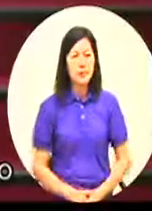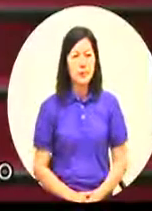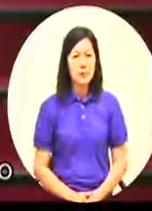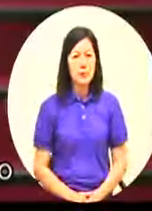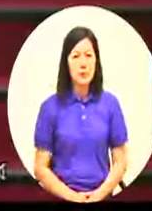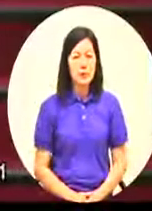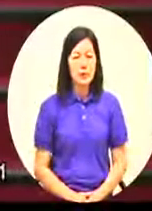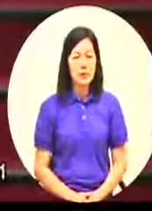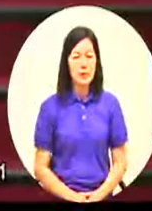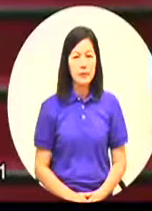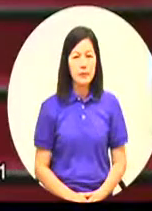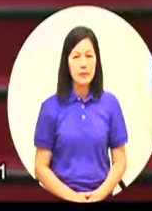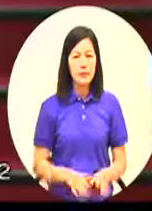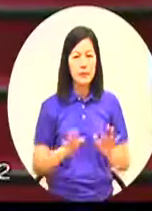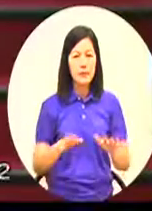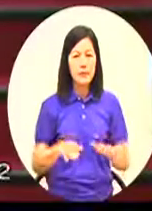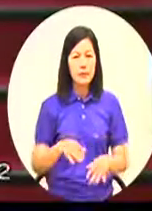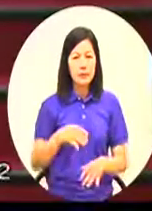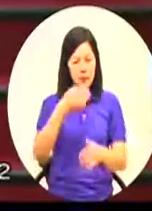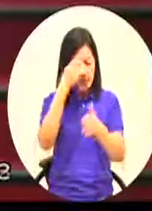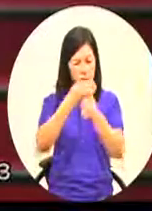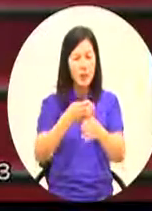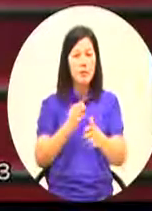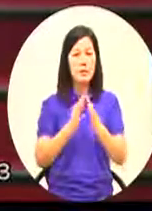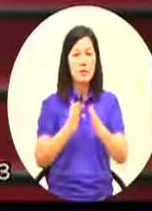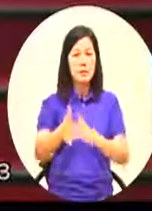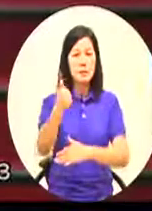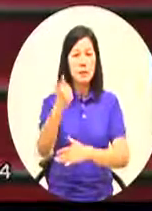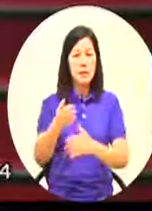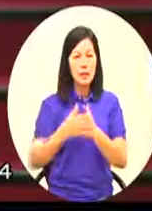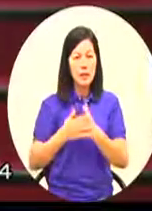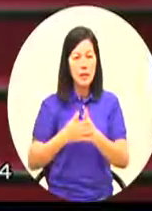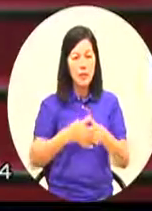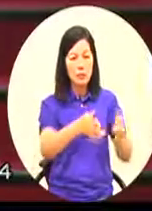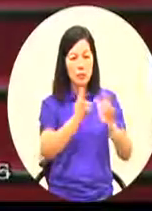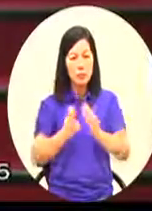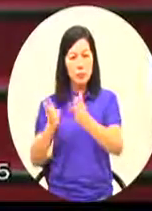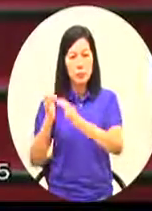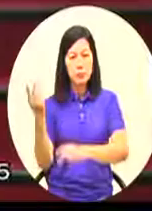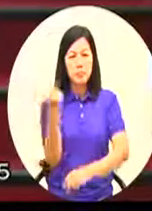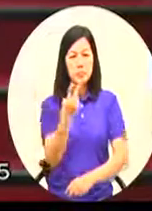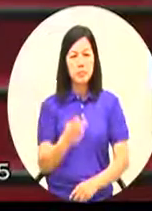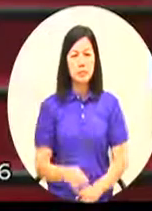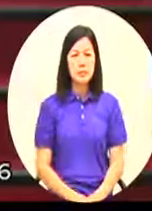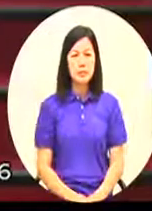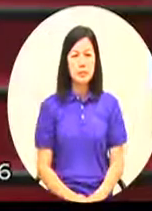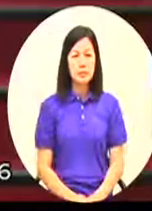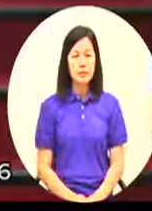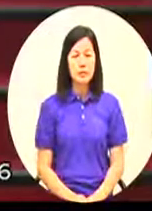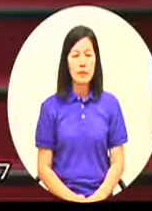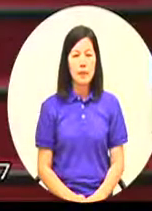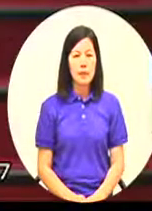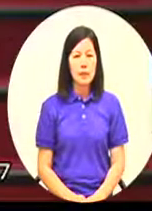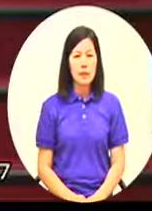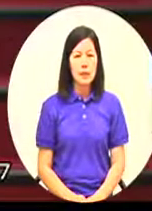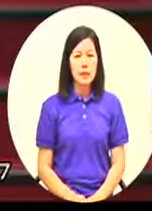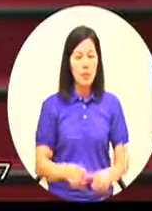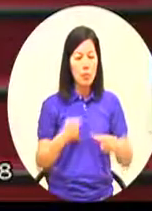能也是要请市长协助两座桥，因为这两座桥从我在公